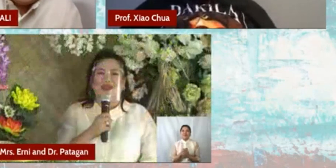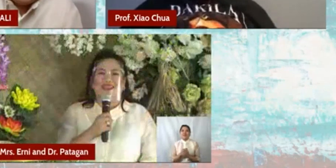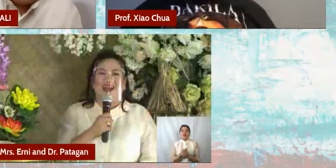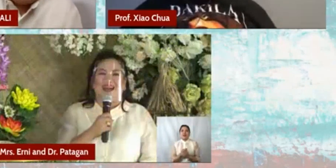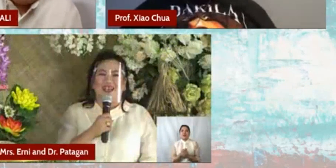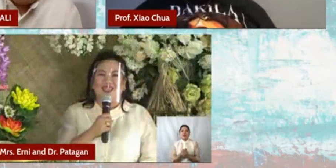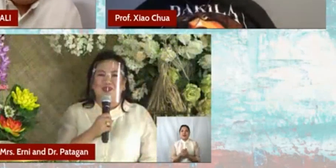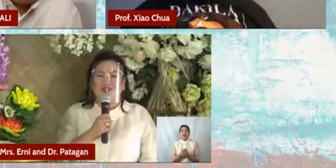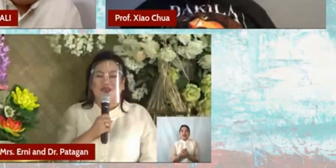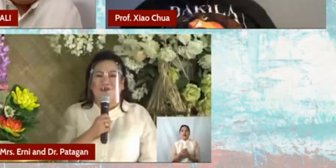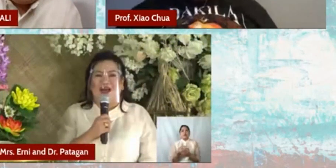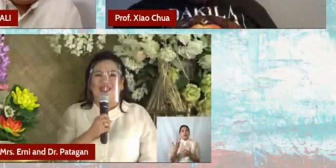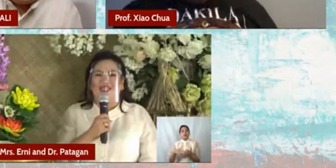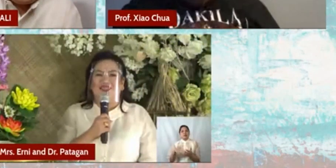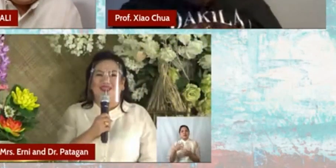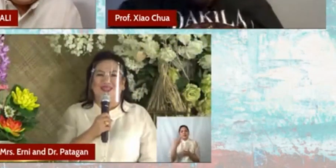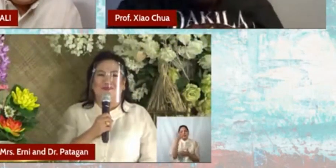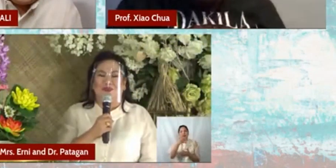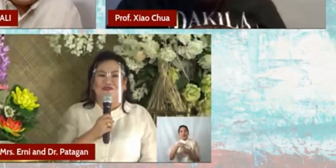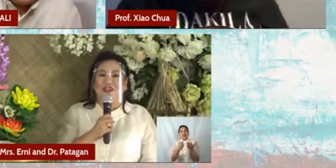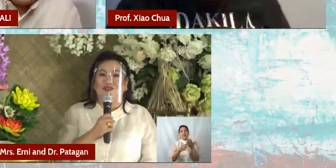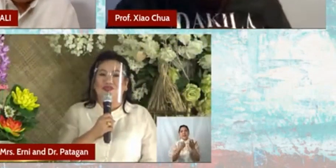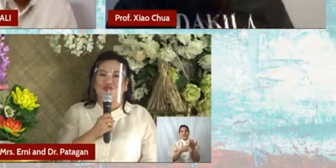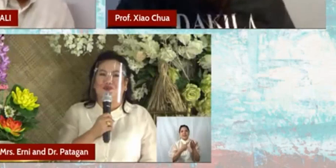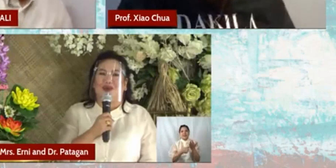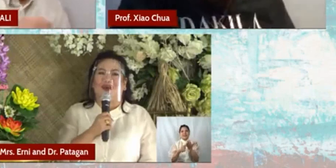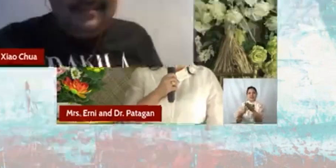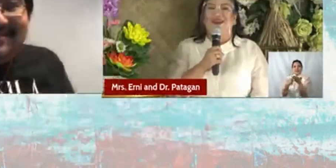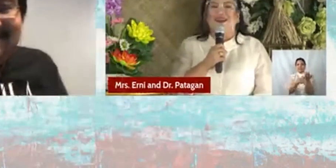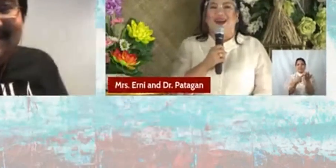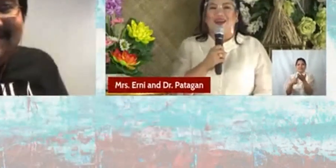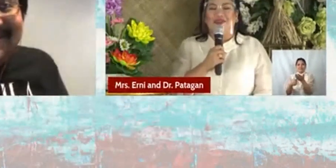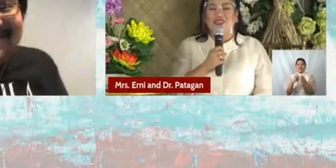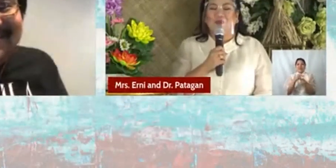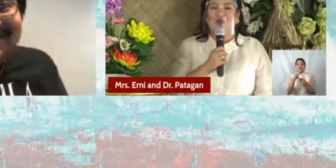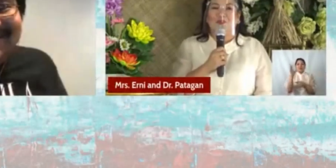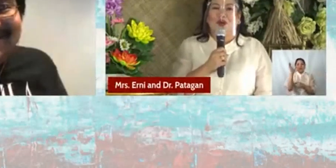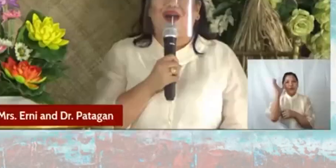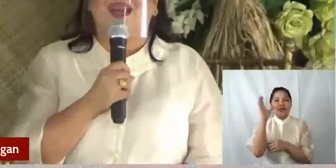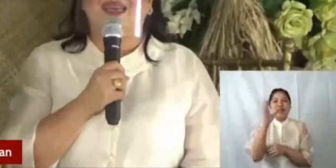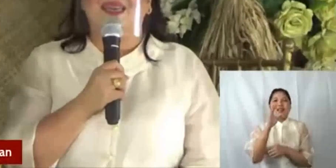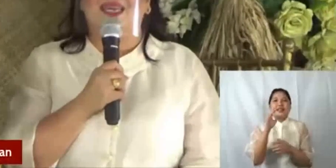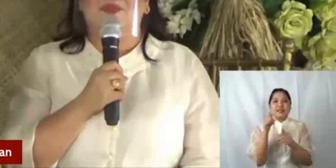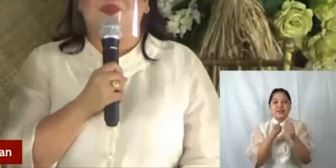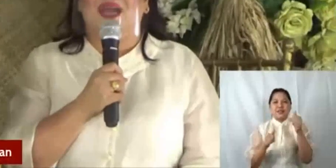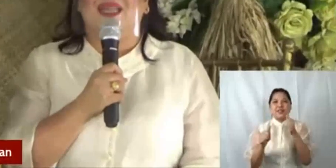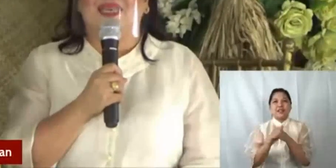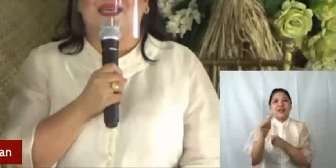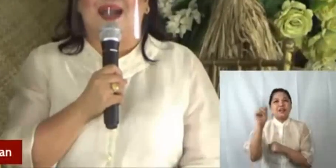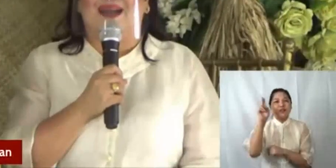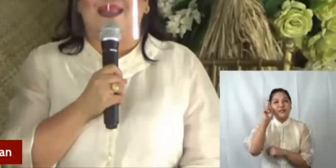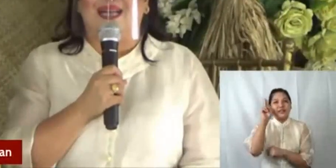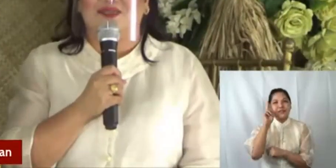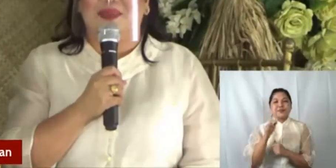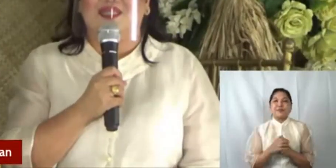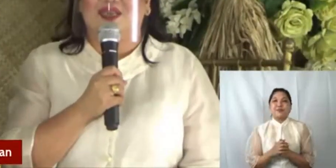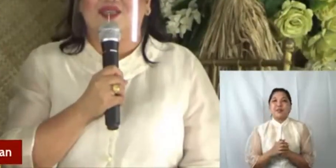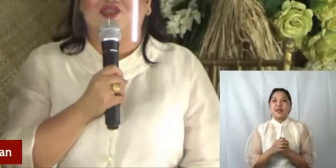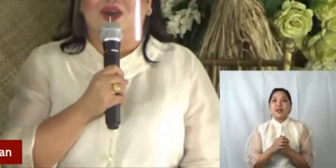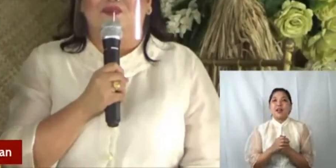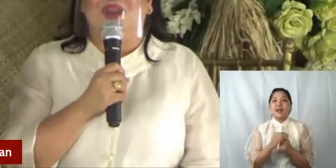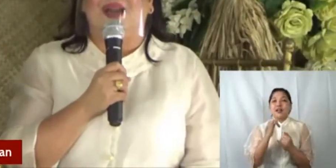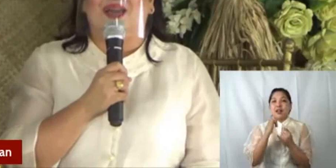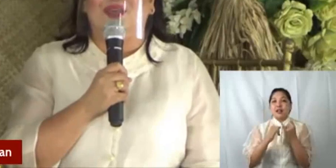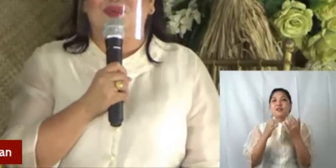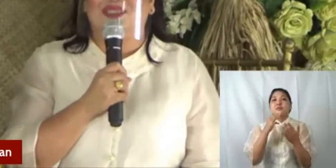Napakahusay po ng pagtalakay ni Yusek Umali at saka ni Professor Chua. At this point po ay hiningin po natin ang last